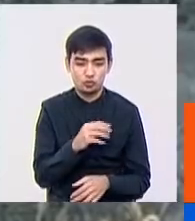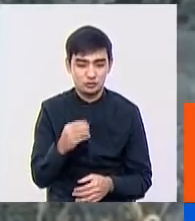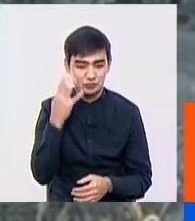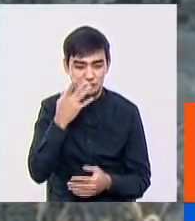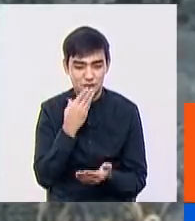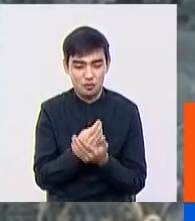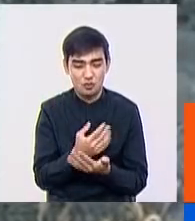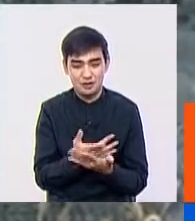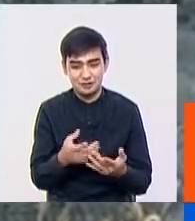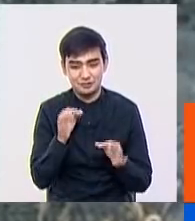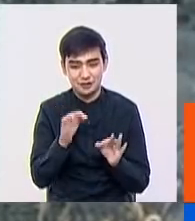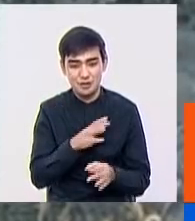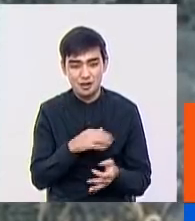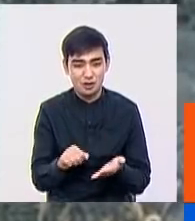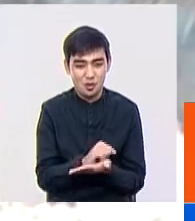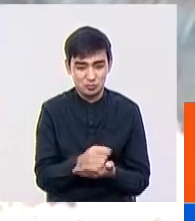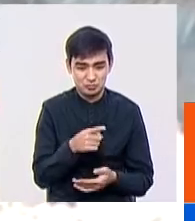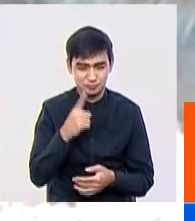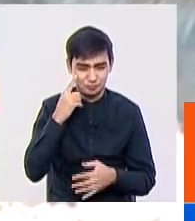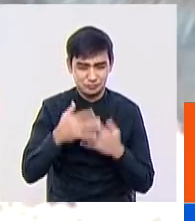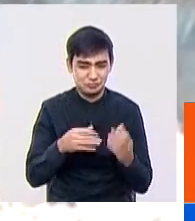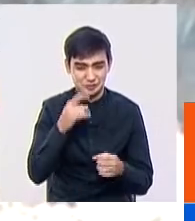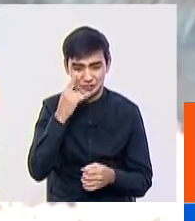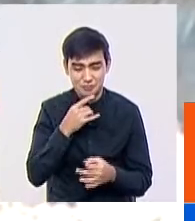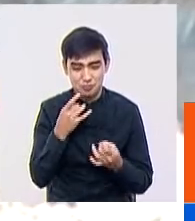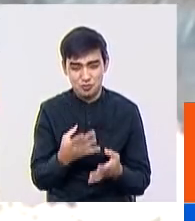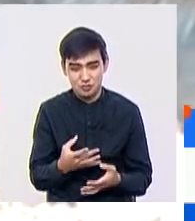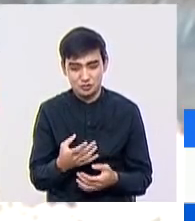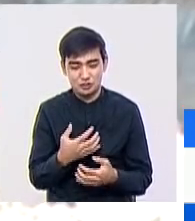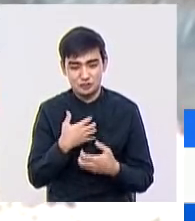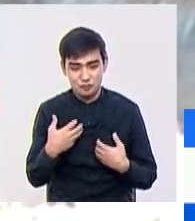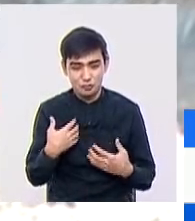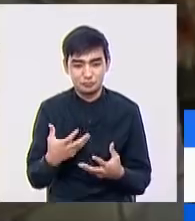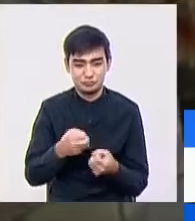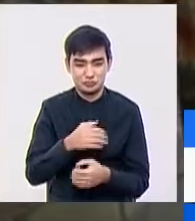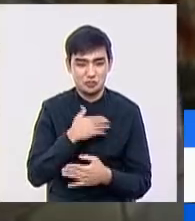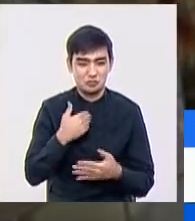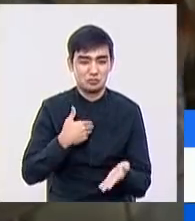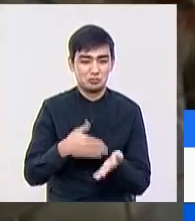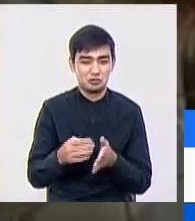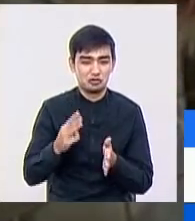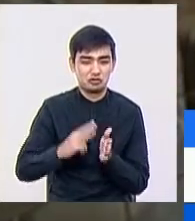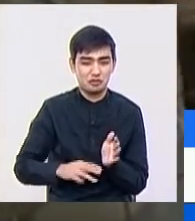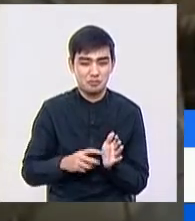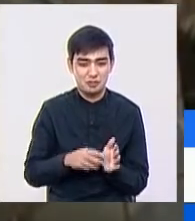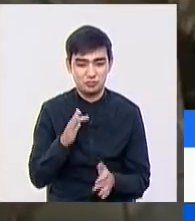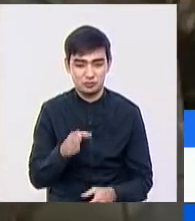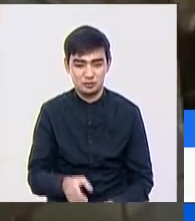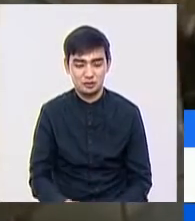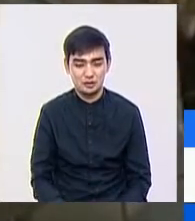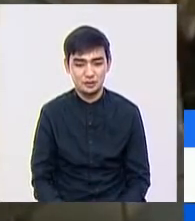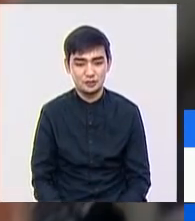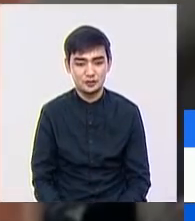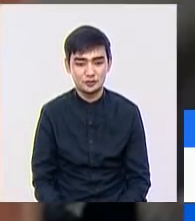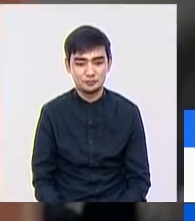высказывают свое мнение. Они считают, что документ приведет к тому, что казахстанцы просто перестанут заводить животных, опасаясь штрафов.